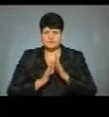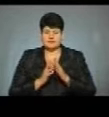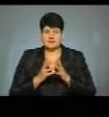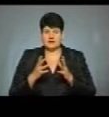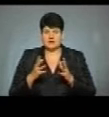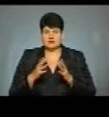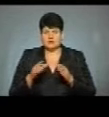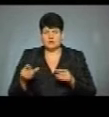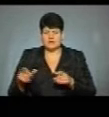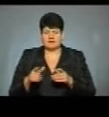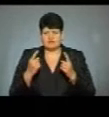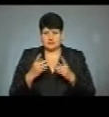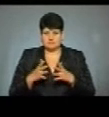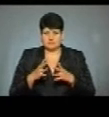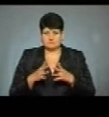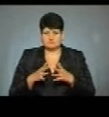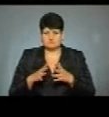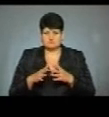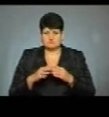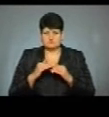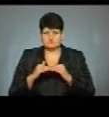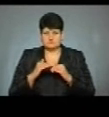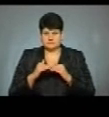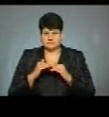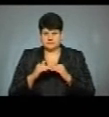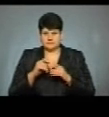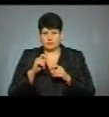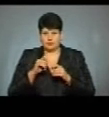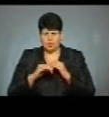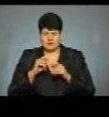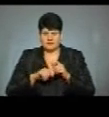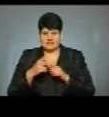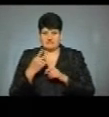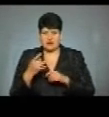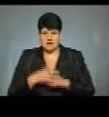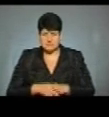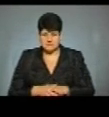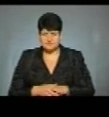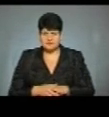велика, будемо прочисувати це поле десь 2 рази. Задіяно на даний момент